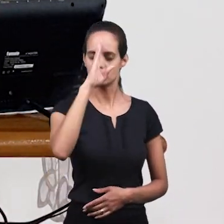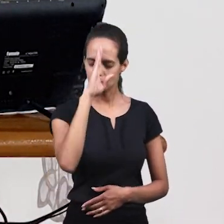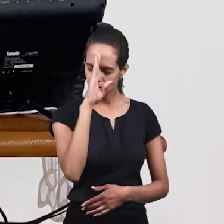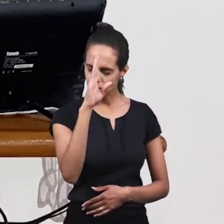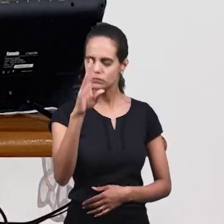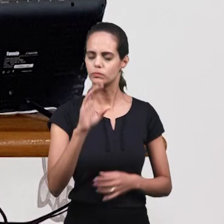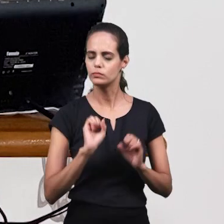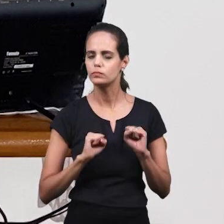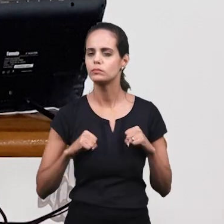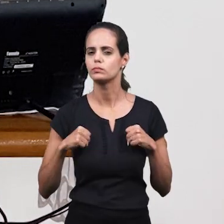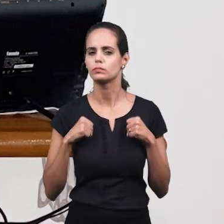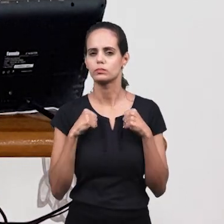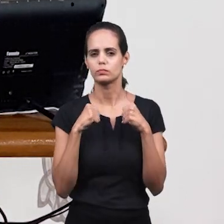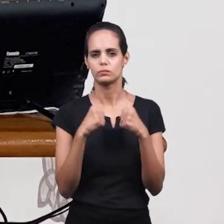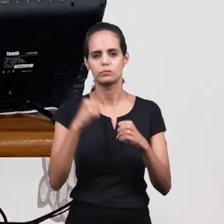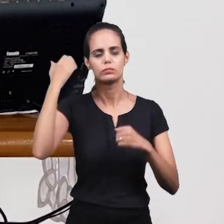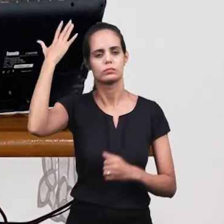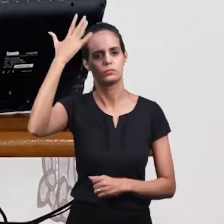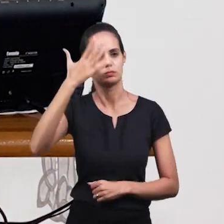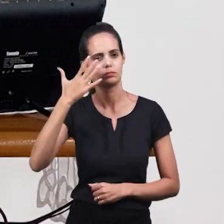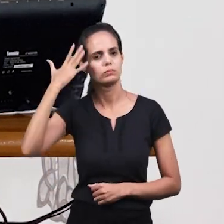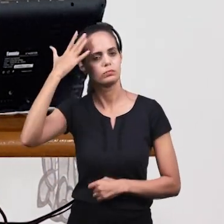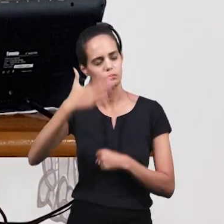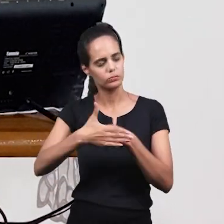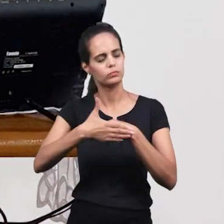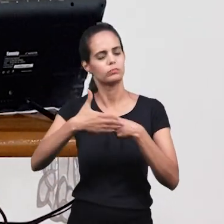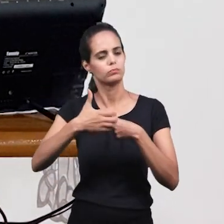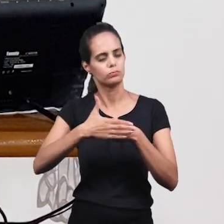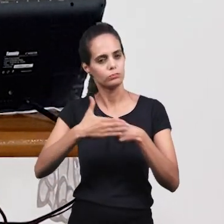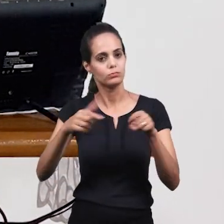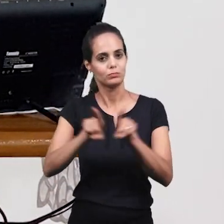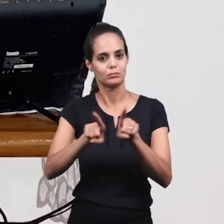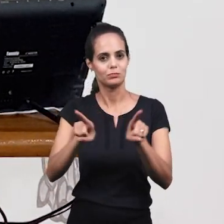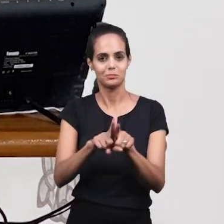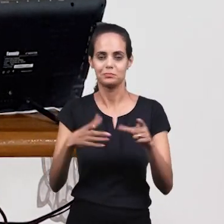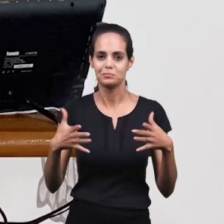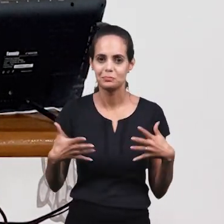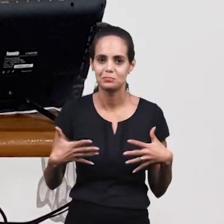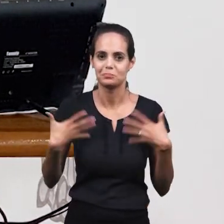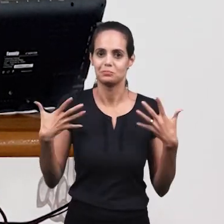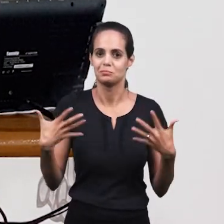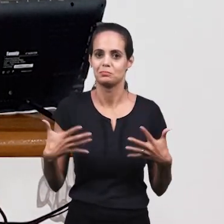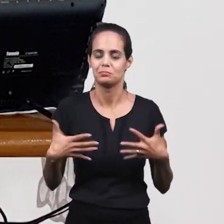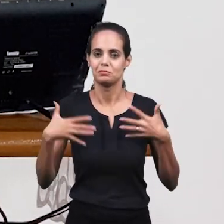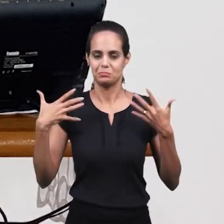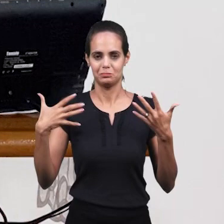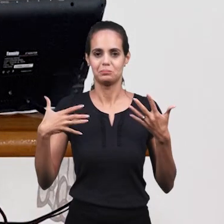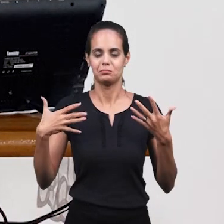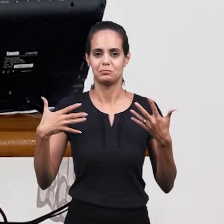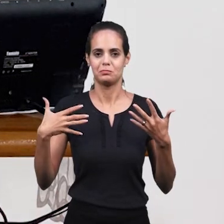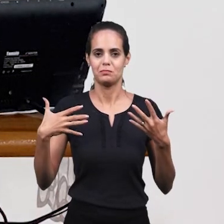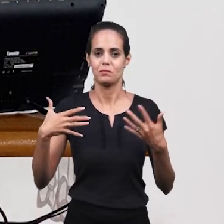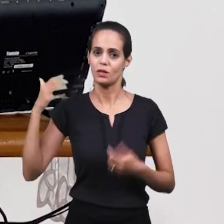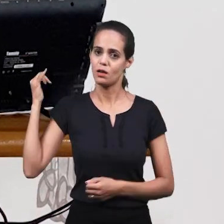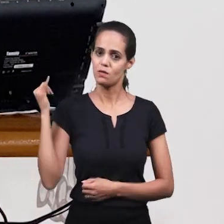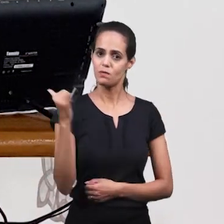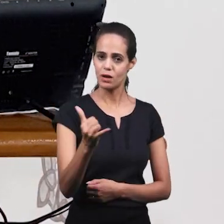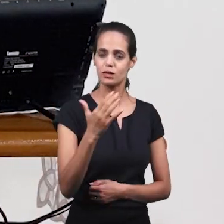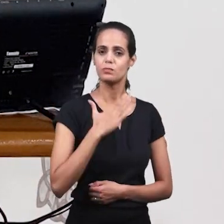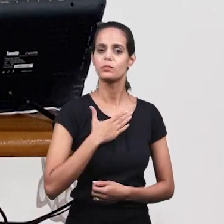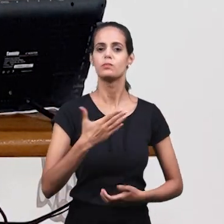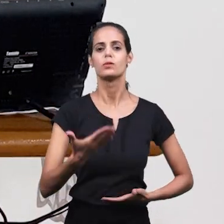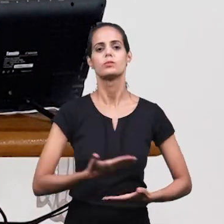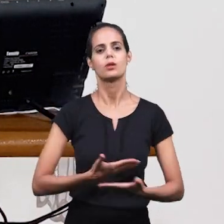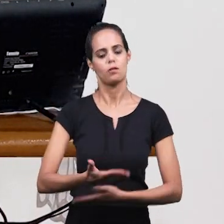et d'encouragement. Dites à mes serviteurs qu'ils continuent à marcher. Nous allons continuer à marcher. Nous allons continuer à croire aux